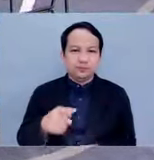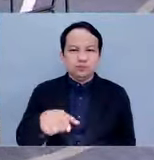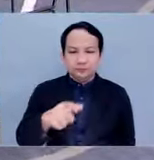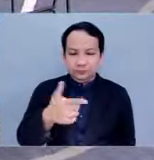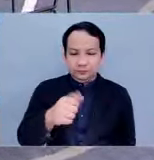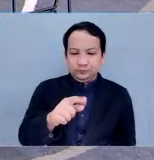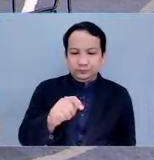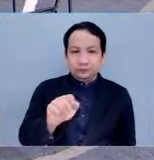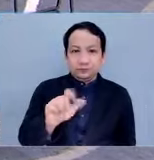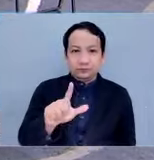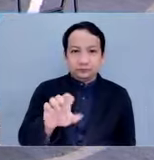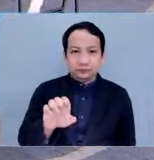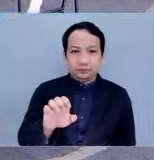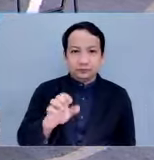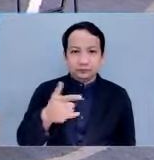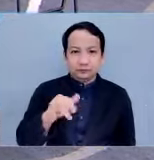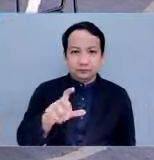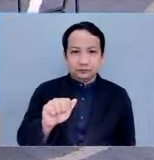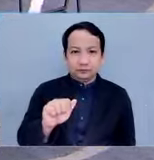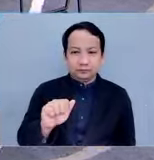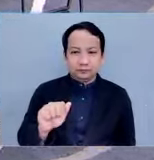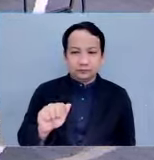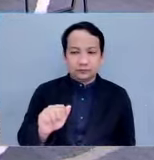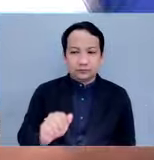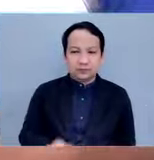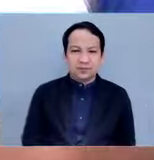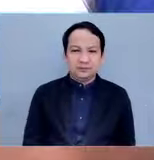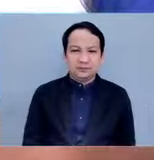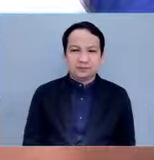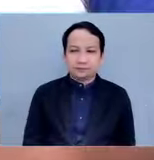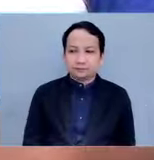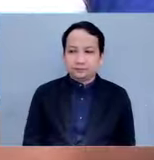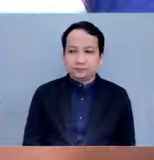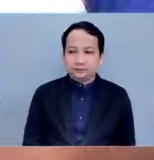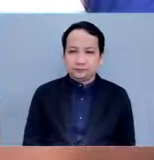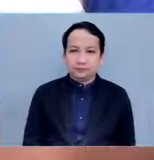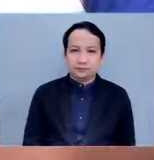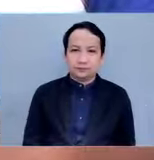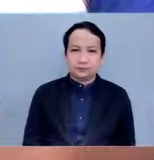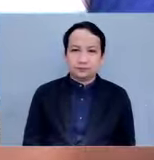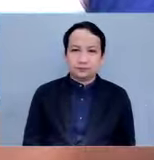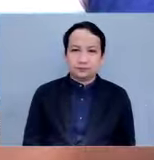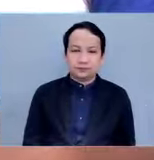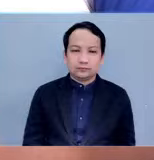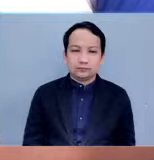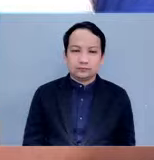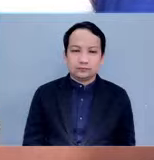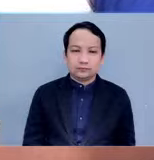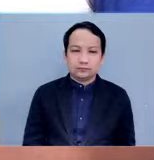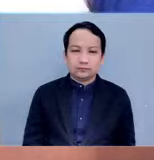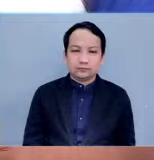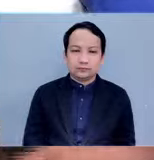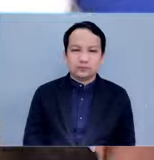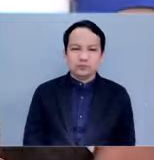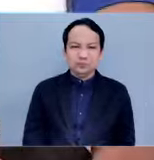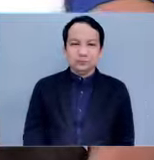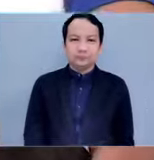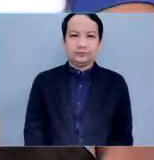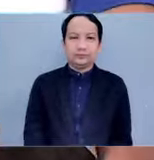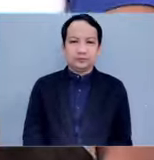Gentle Giant. Yan yung malalaki. Ito yung mga wild looking pero mga... Gentle naman. Bakit po Gucciology ang tawag